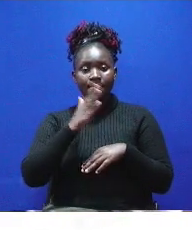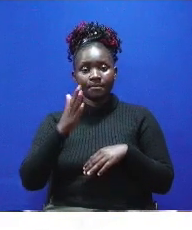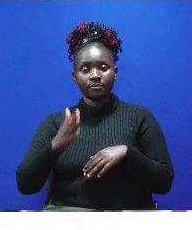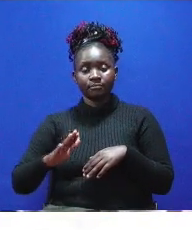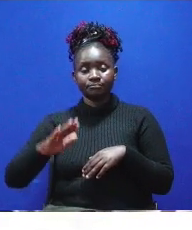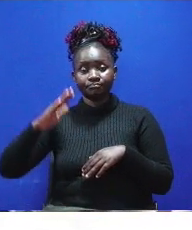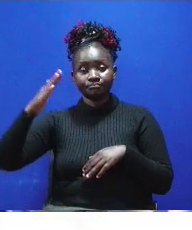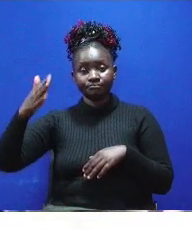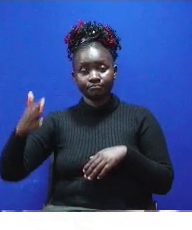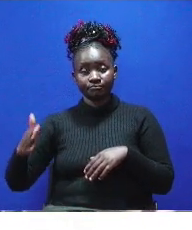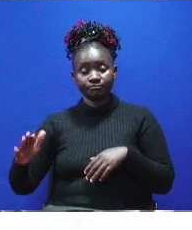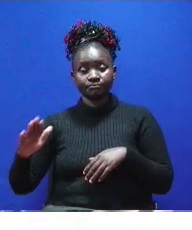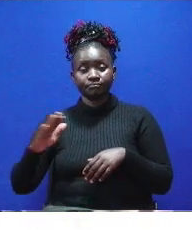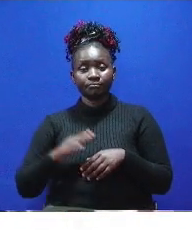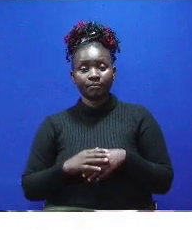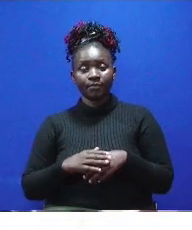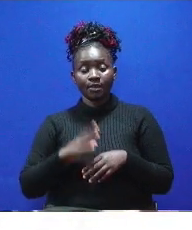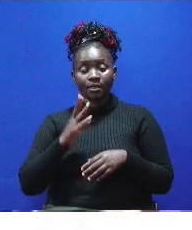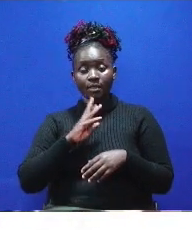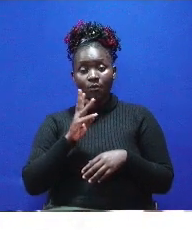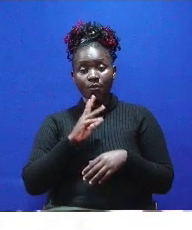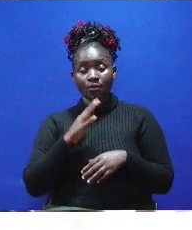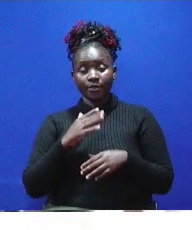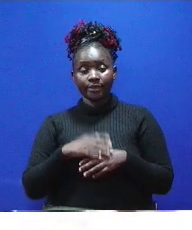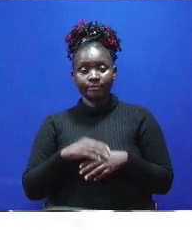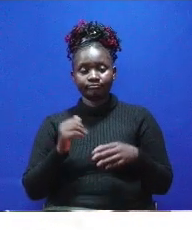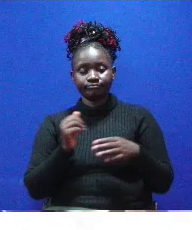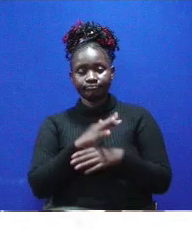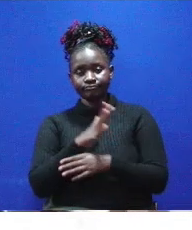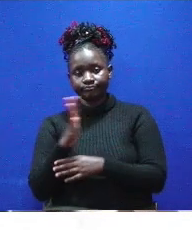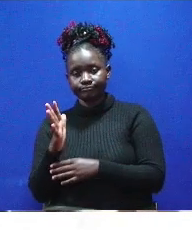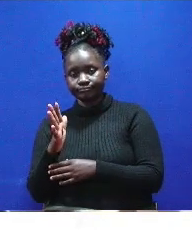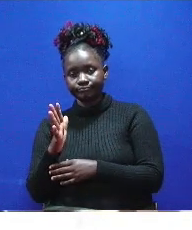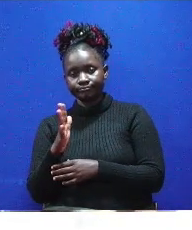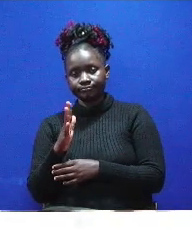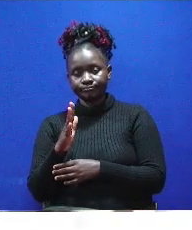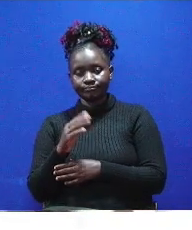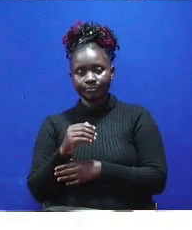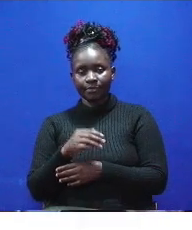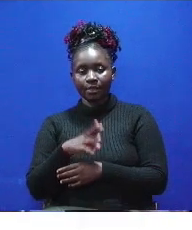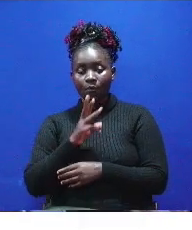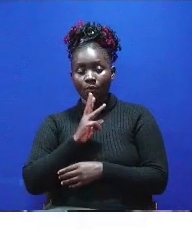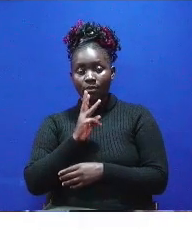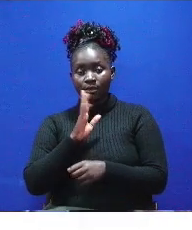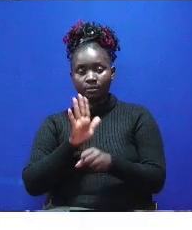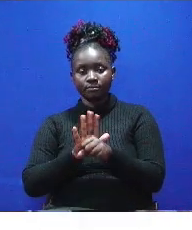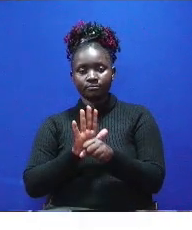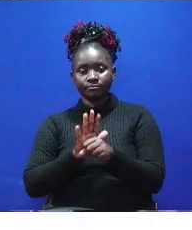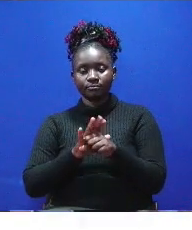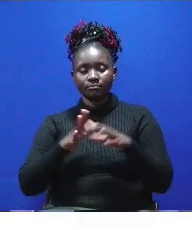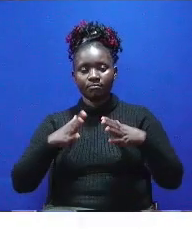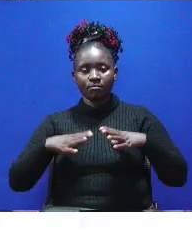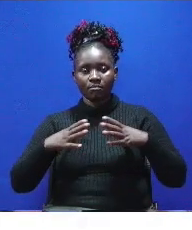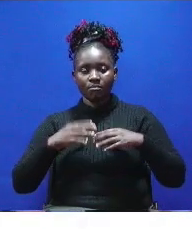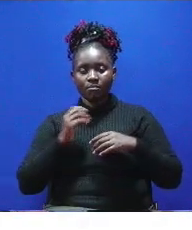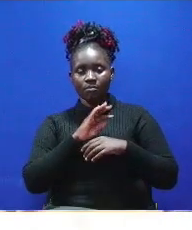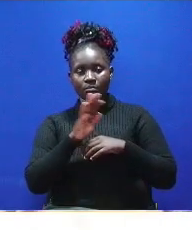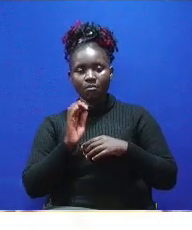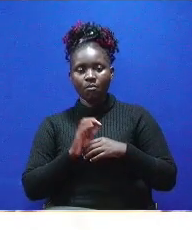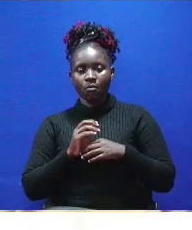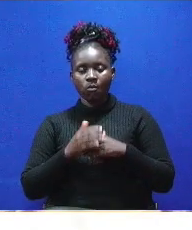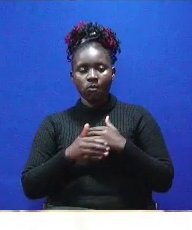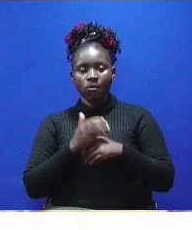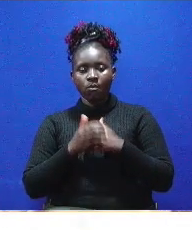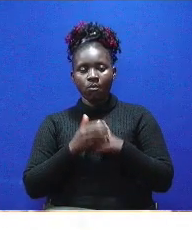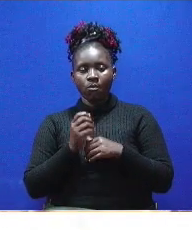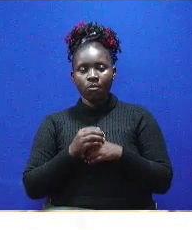hapo kwa maji waweze kupanda miti ambayo ikunywa maji nyingi. Aba na inchi ni goba aboligwe kulinda emete